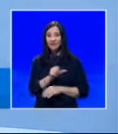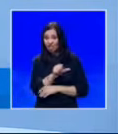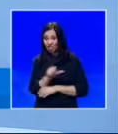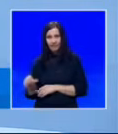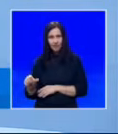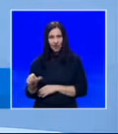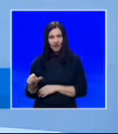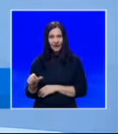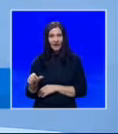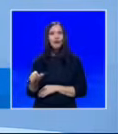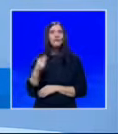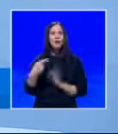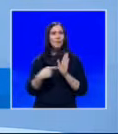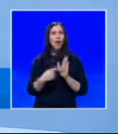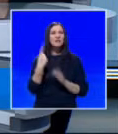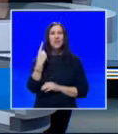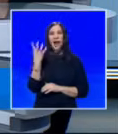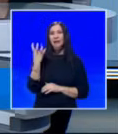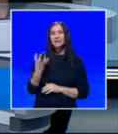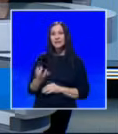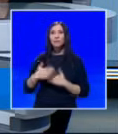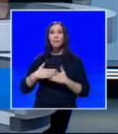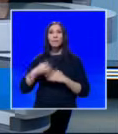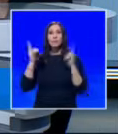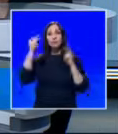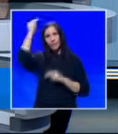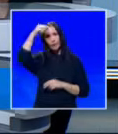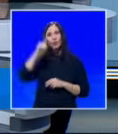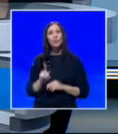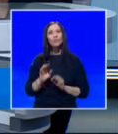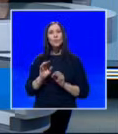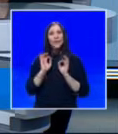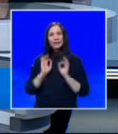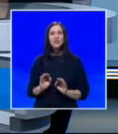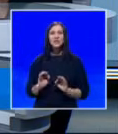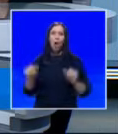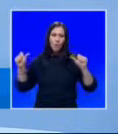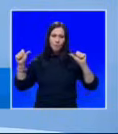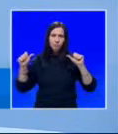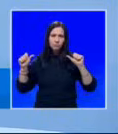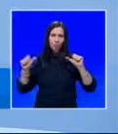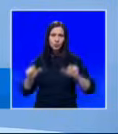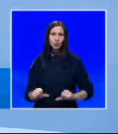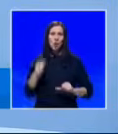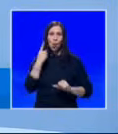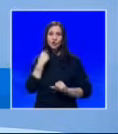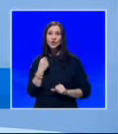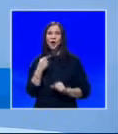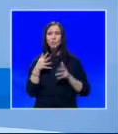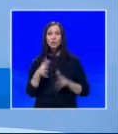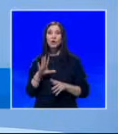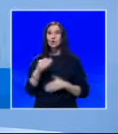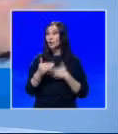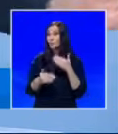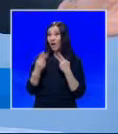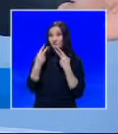чертата, показва една зрялост вече на ПП и на ДБ, които наистина се унижиха брутално. Всички техни последователи виждат, че те се